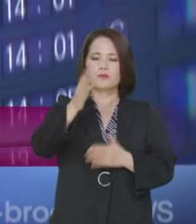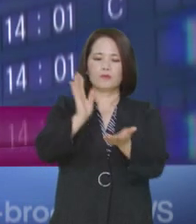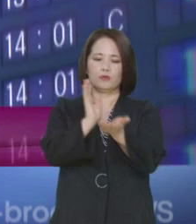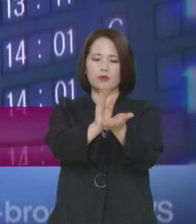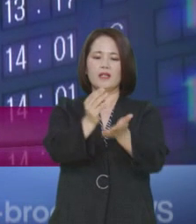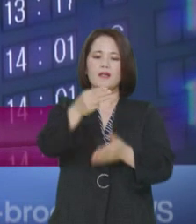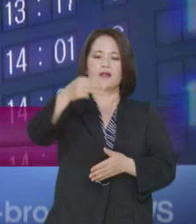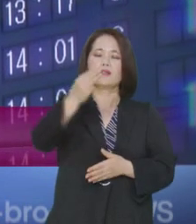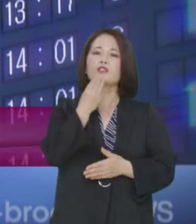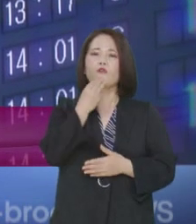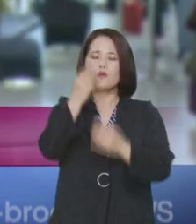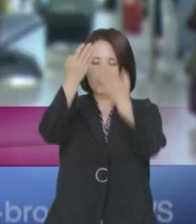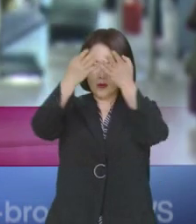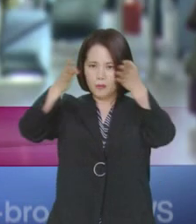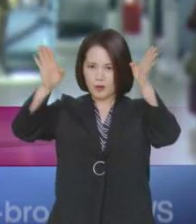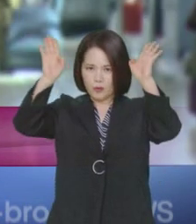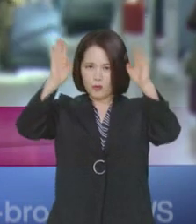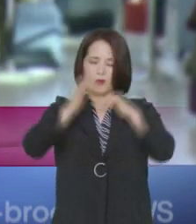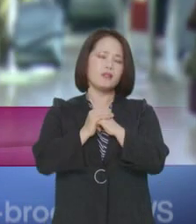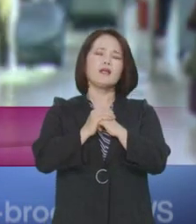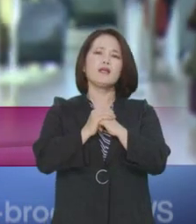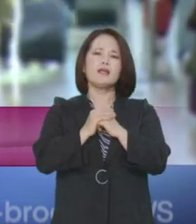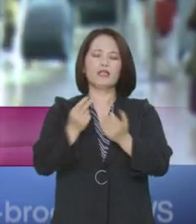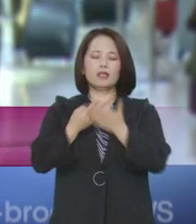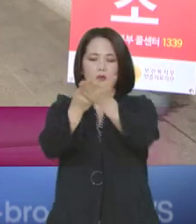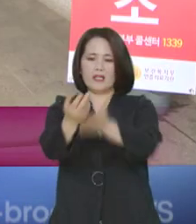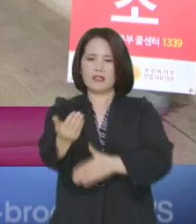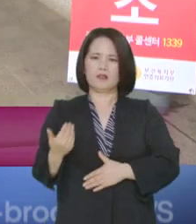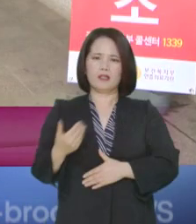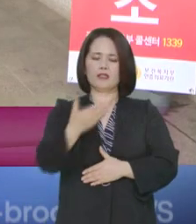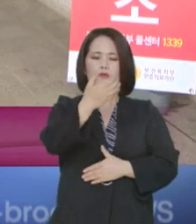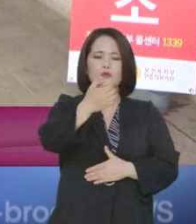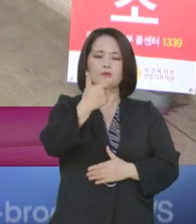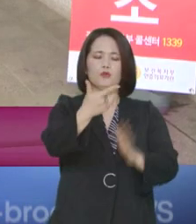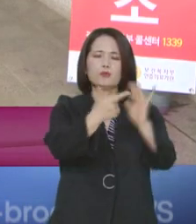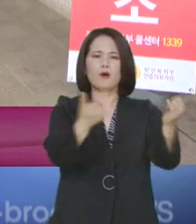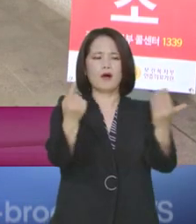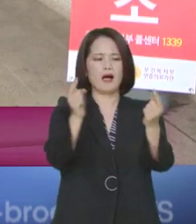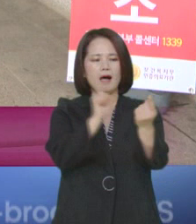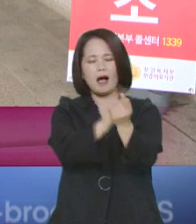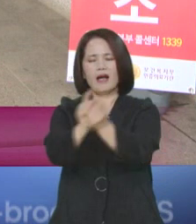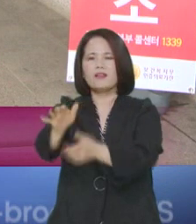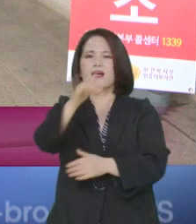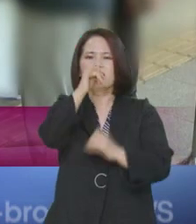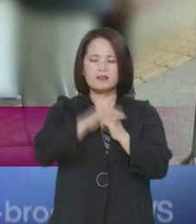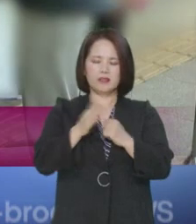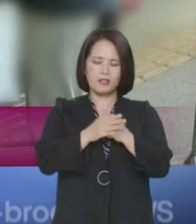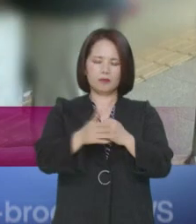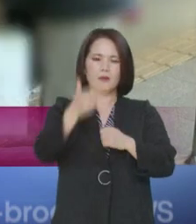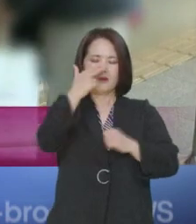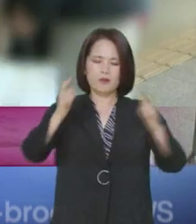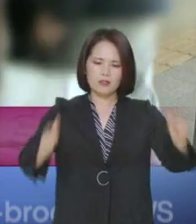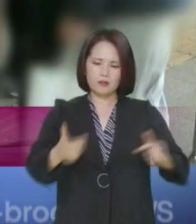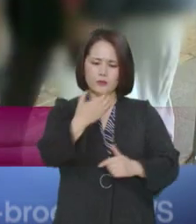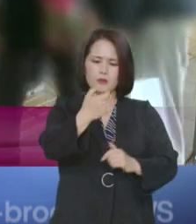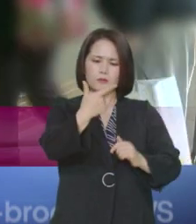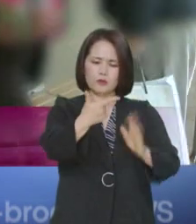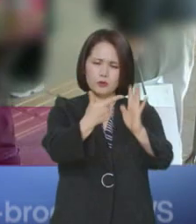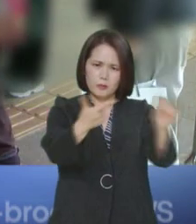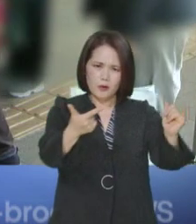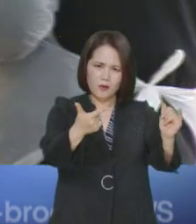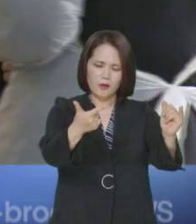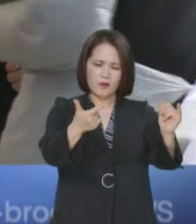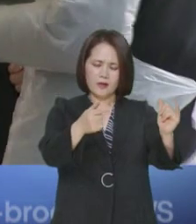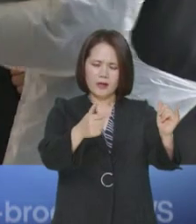되기까지 일주일 동안 부어도 푸 16명과 척추가 했습니다 그렇게 또 통 택시는 이 그 96명 의 반려 상태를 내일